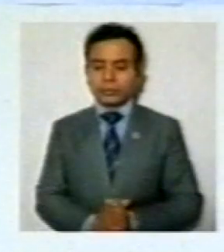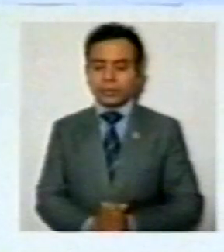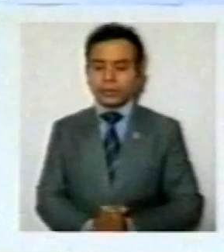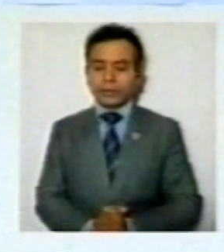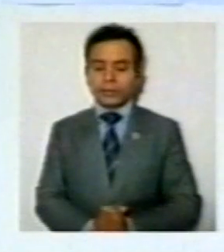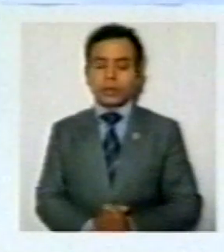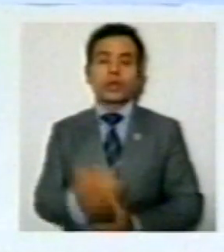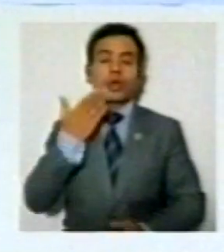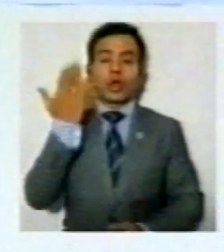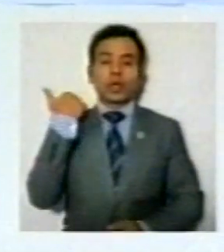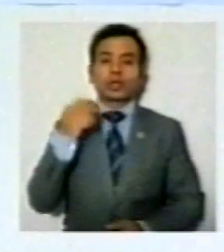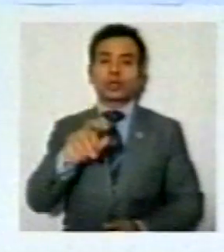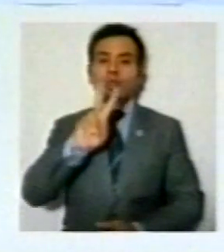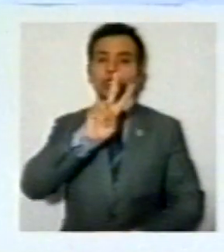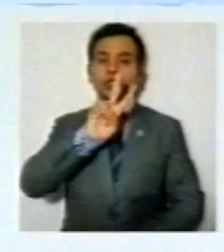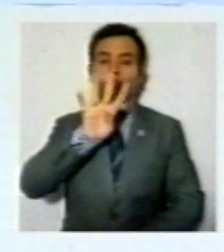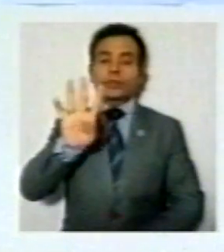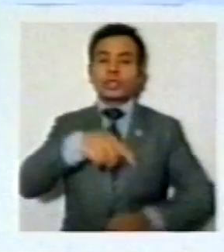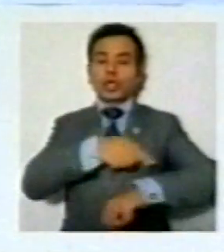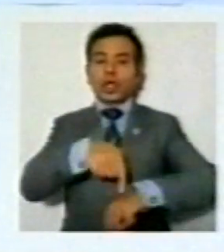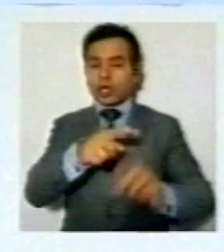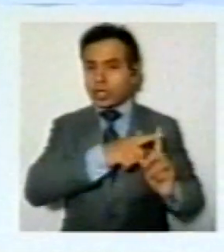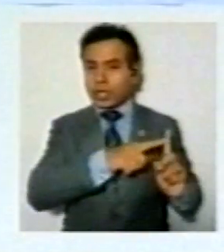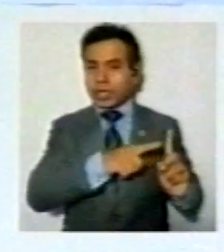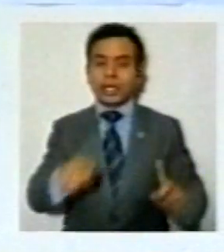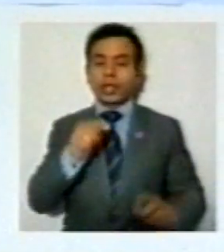কল্যাণ মন্ত্রণালয়। এবার আমরা বাংলাদেশের